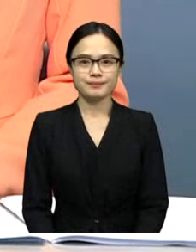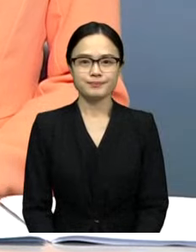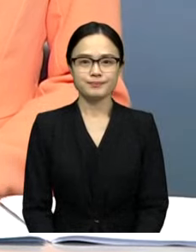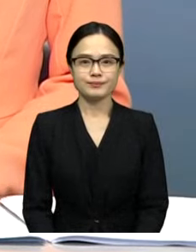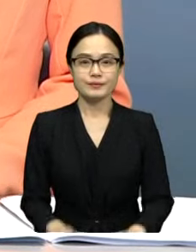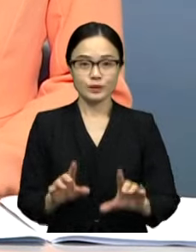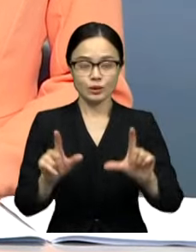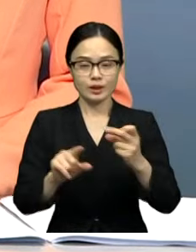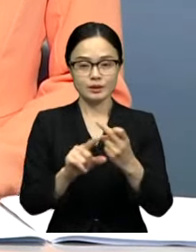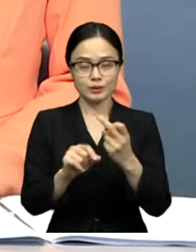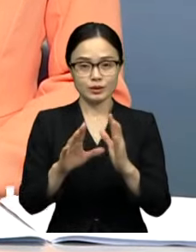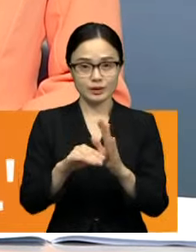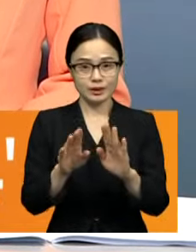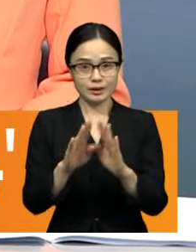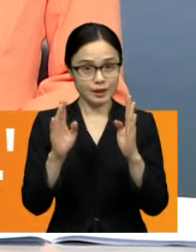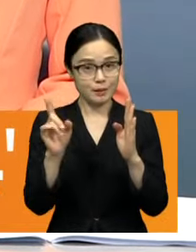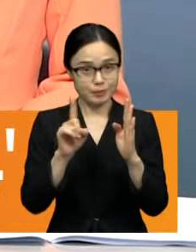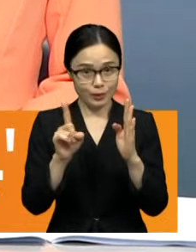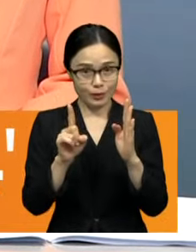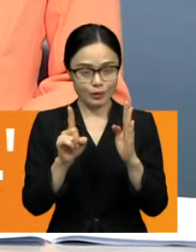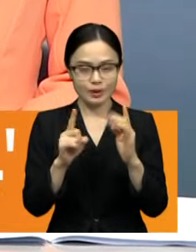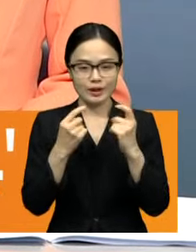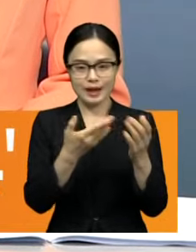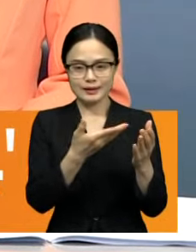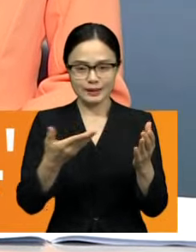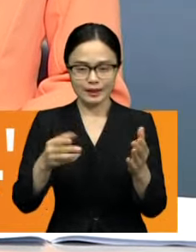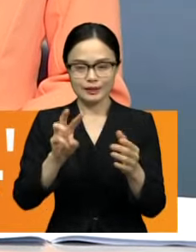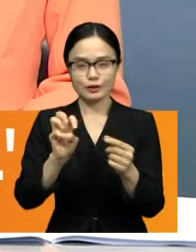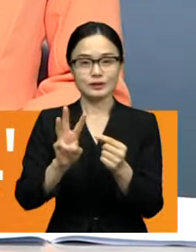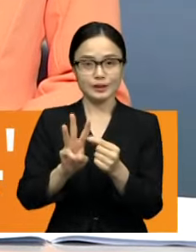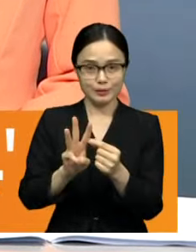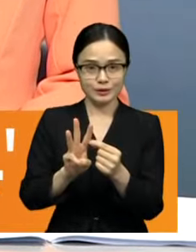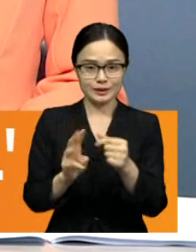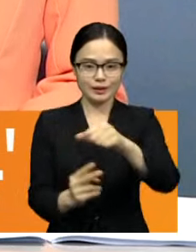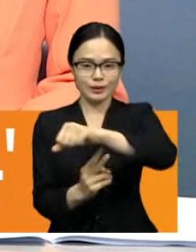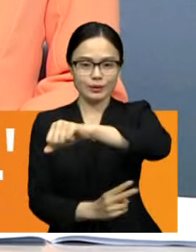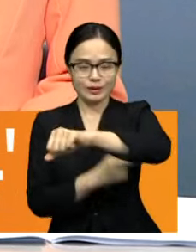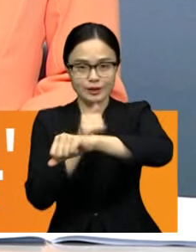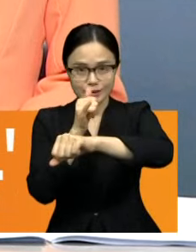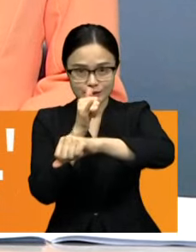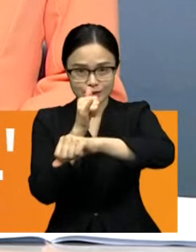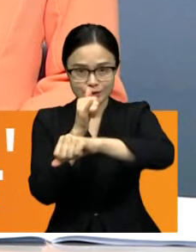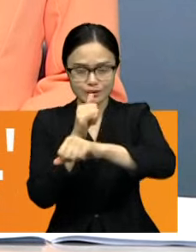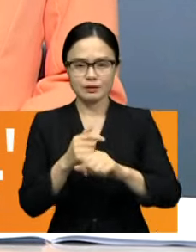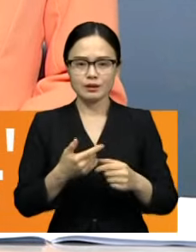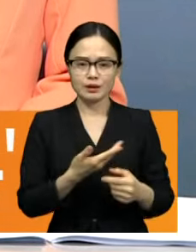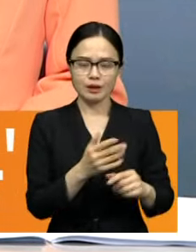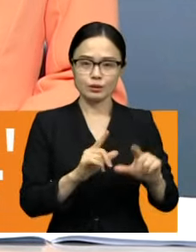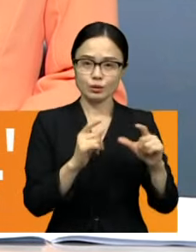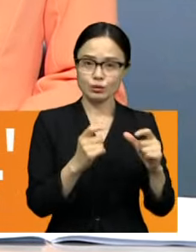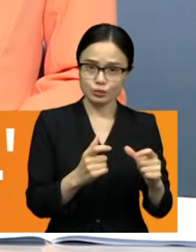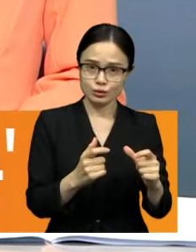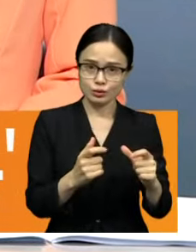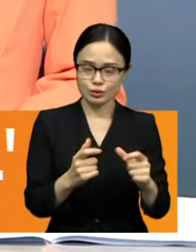올해 12월이면 개통할 한강의 33번째 교량이 강동구와 구리시의 대립으로 명칭 제정이 늦어지고